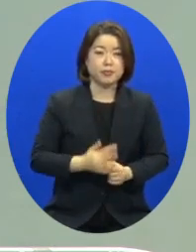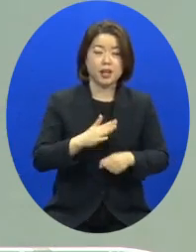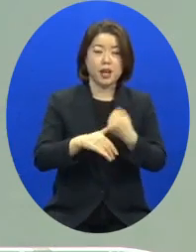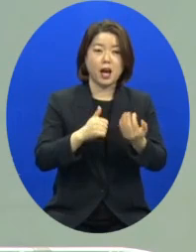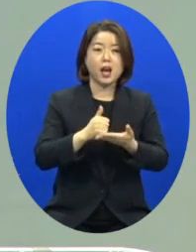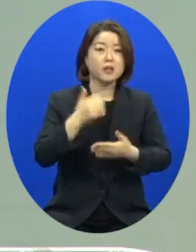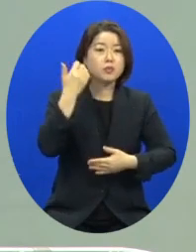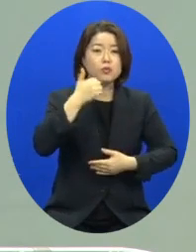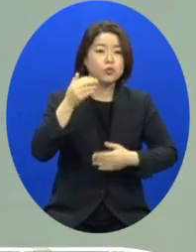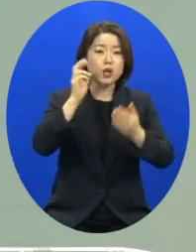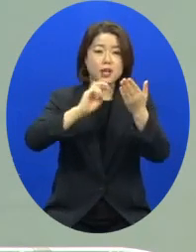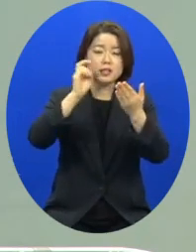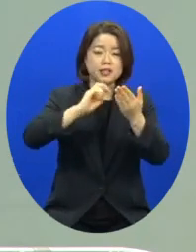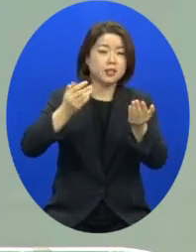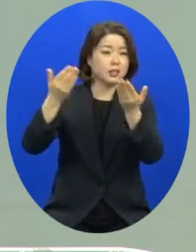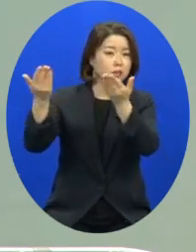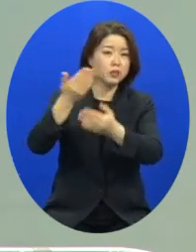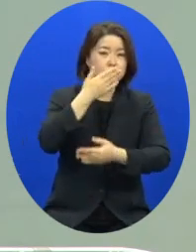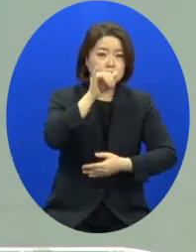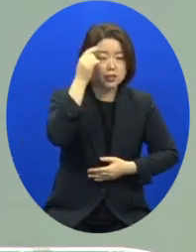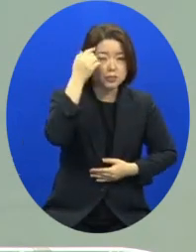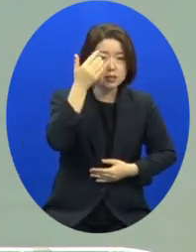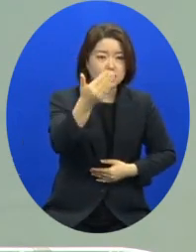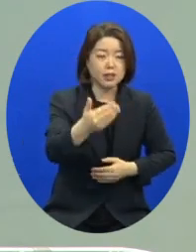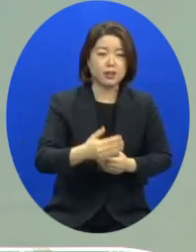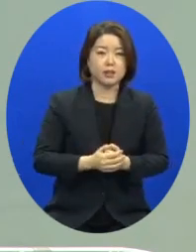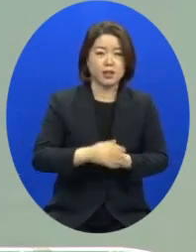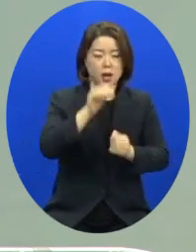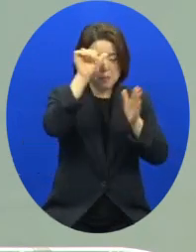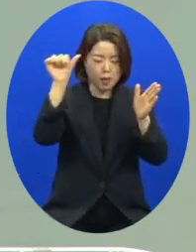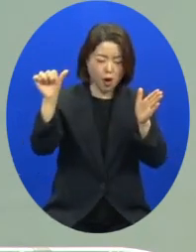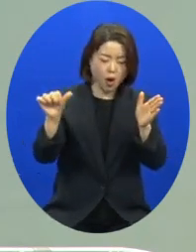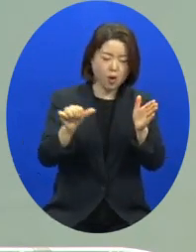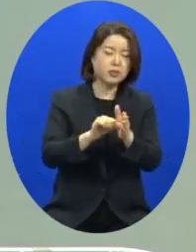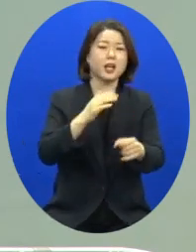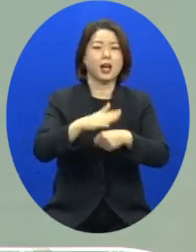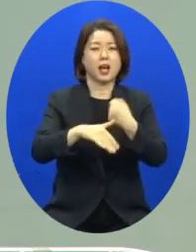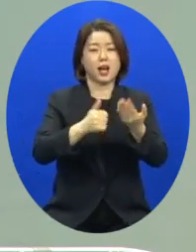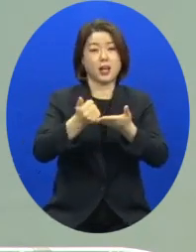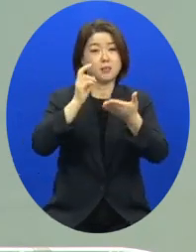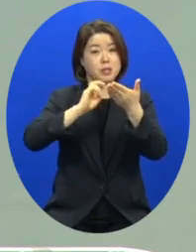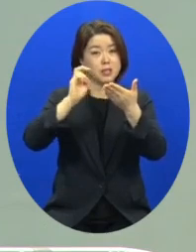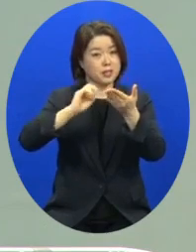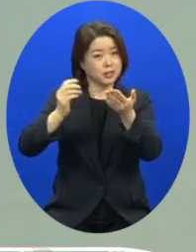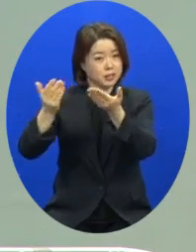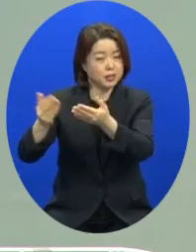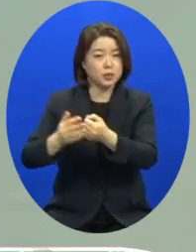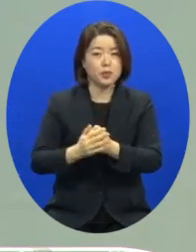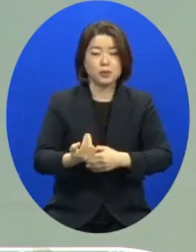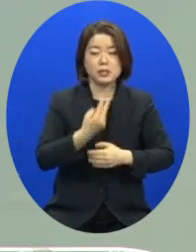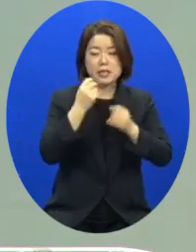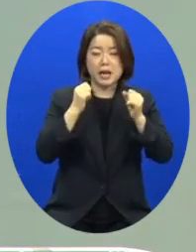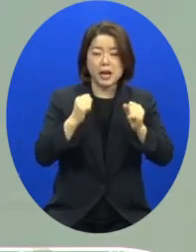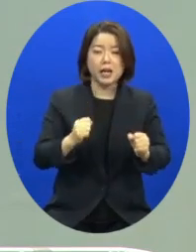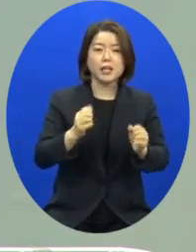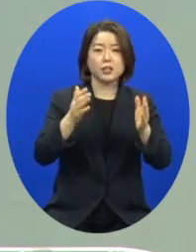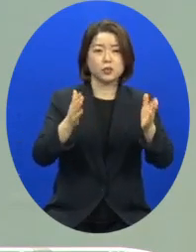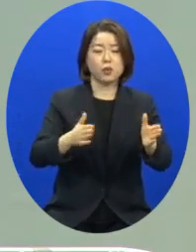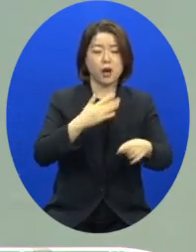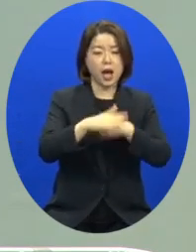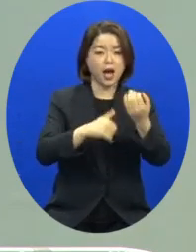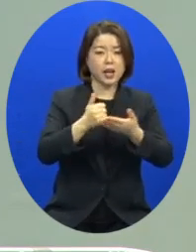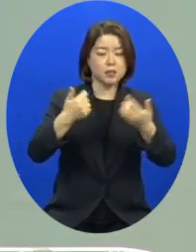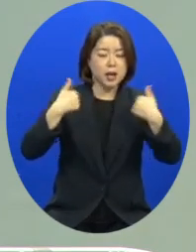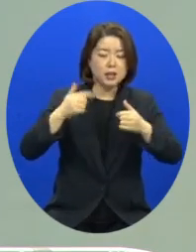하나님을 누가 찬양할 수 있는 거죠? 평생 하나님을 찬양하고 살아있는 동안 늘 하나님을 찬양할